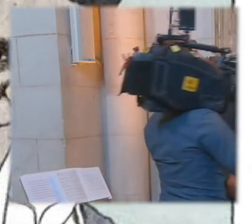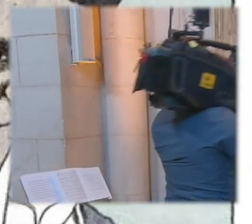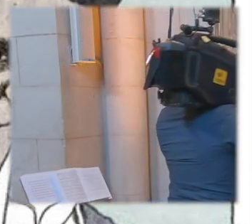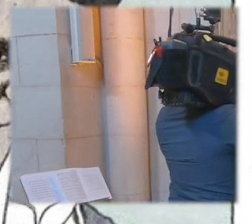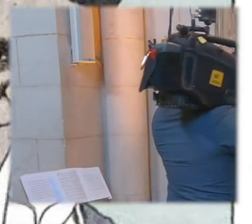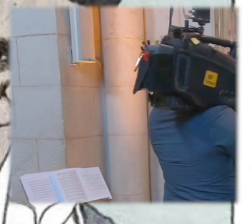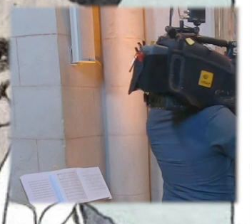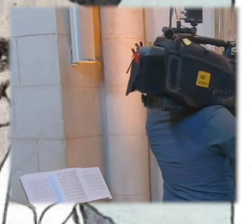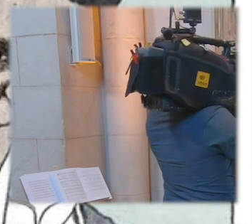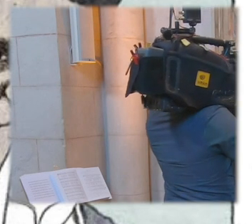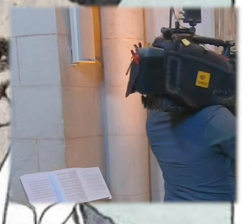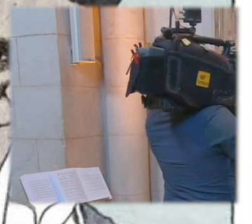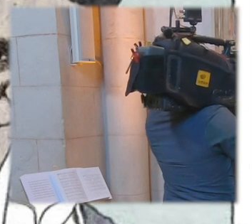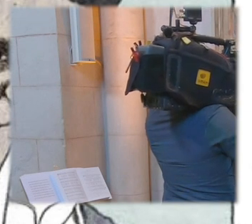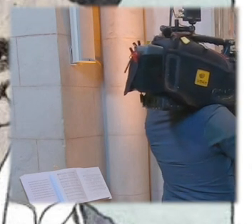nicht beirren.